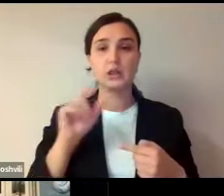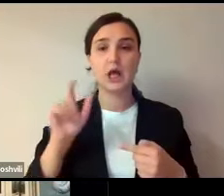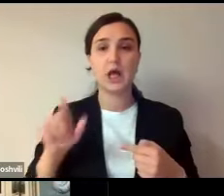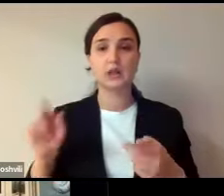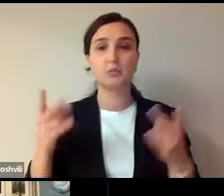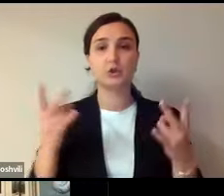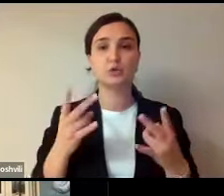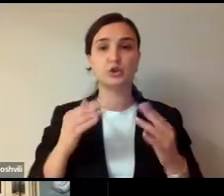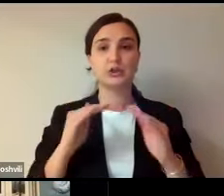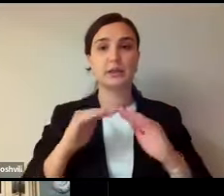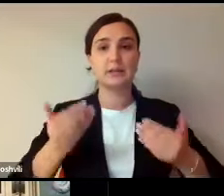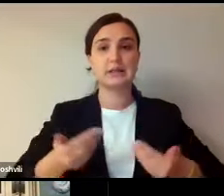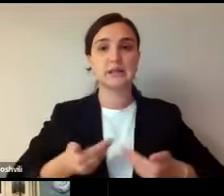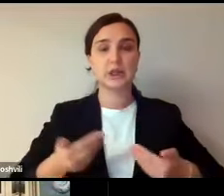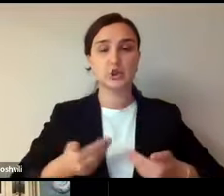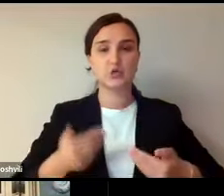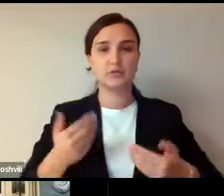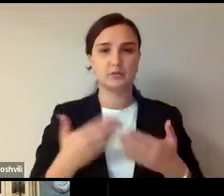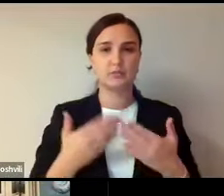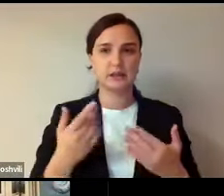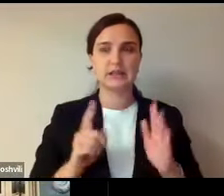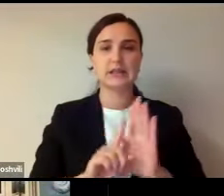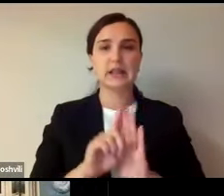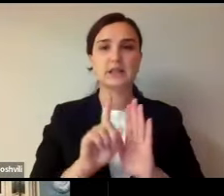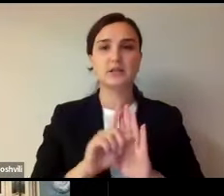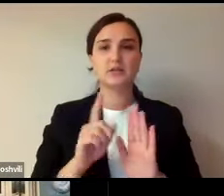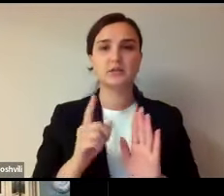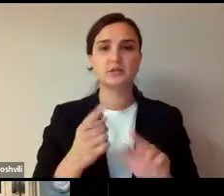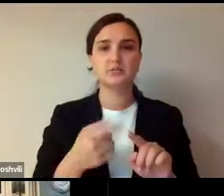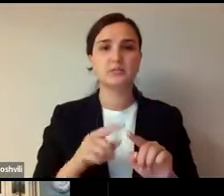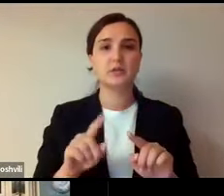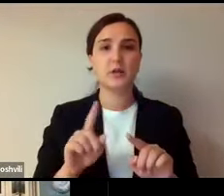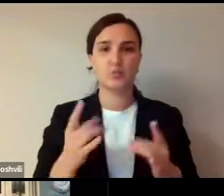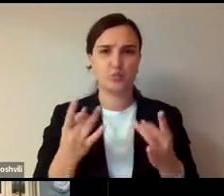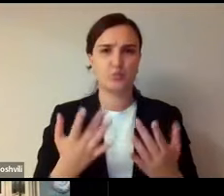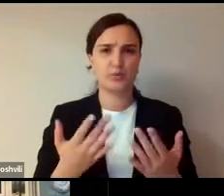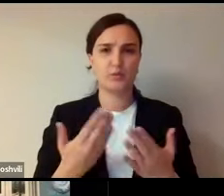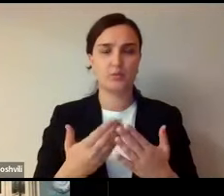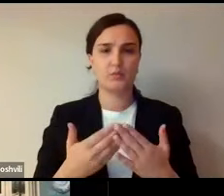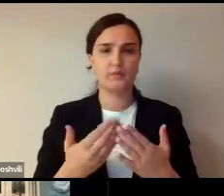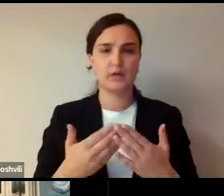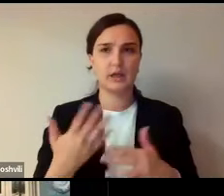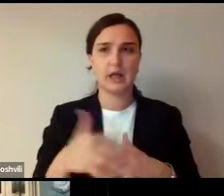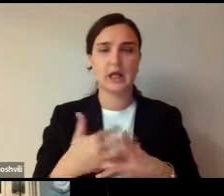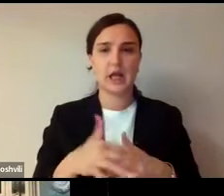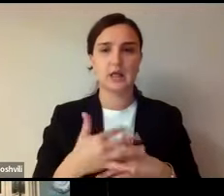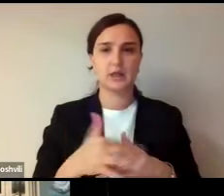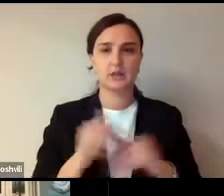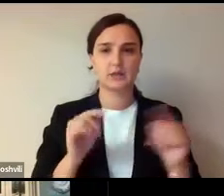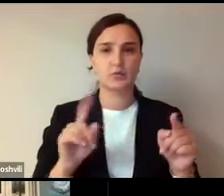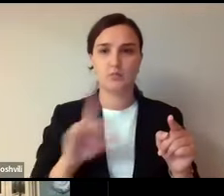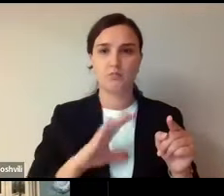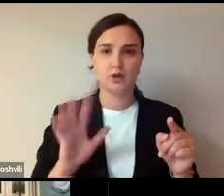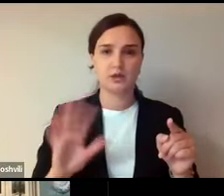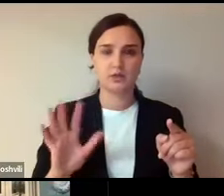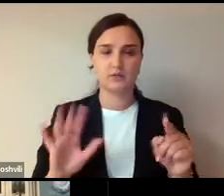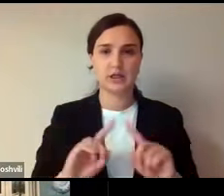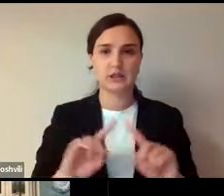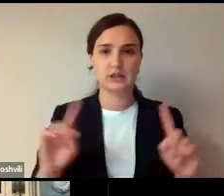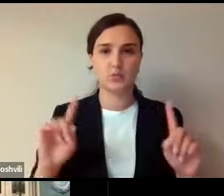ის ელემენტარული რაც ნიშნავს უბრალოდ ღიაცის ქვეშ არიყვნენ